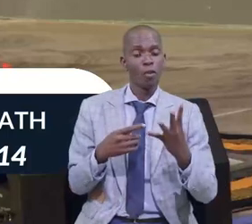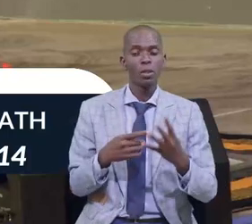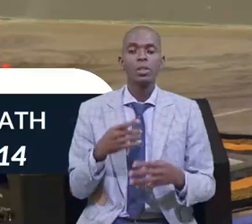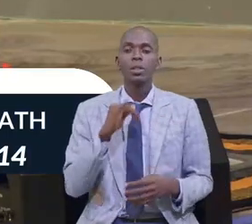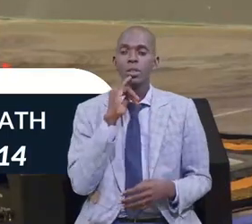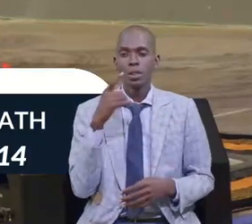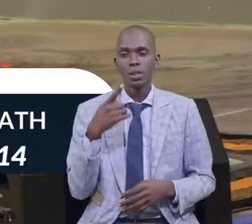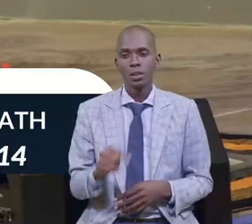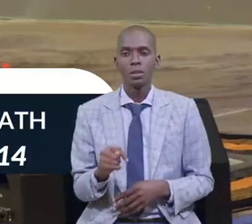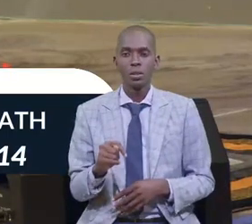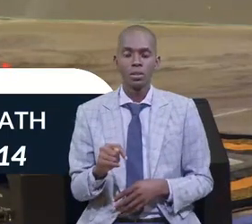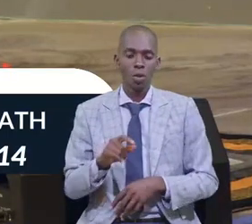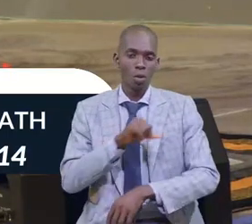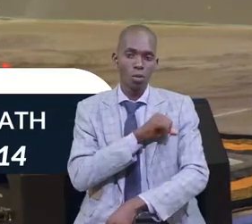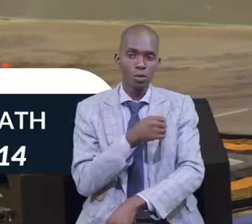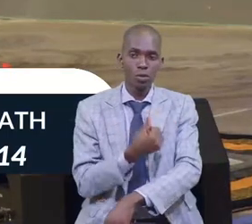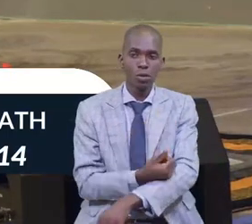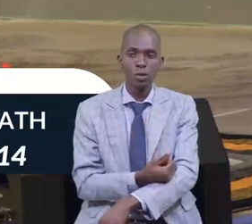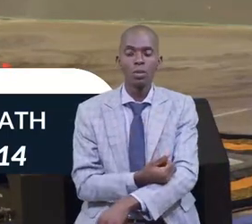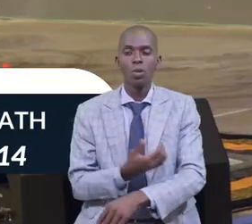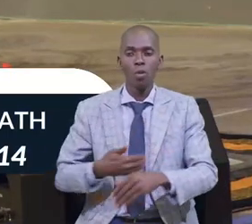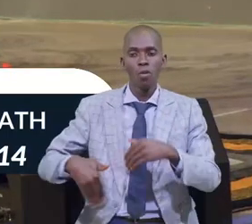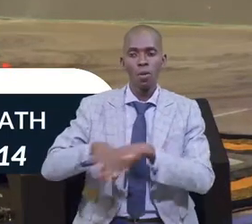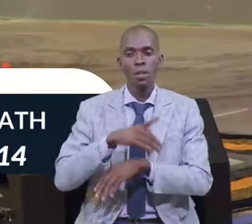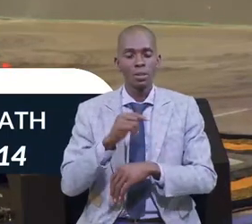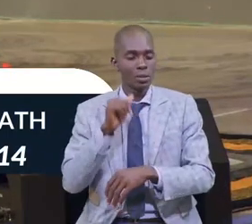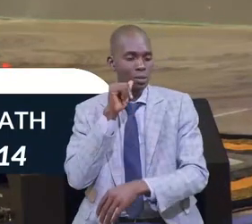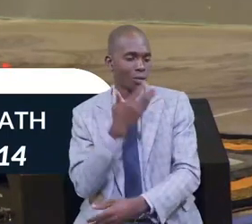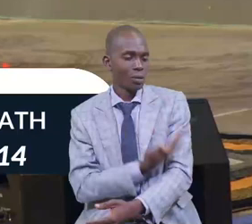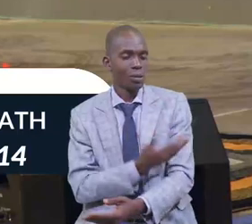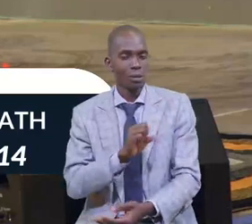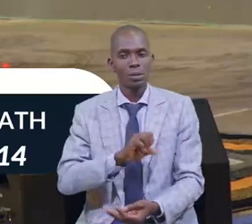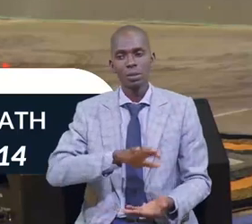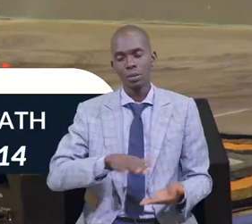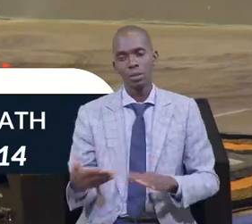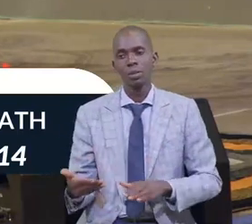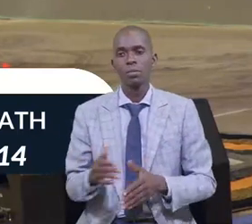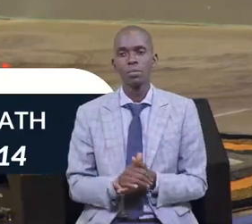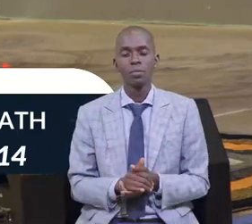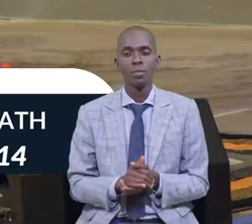4. L'autorité sur la mort de la fillette.